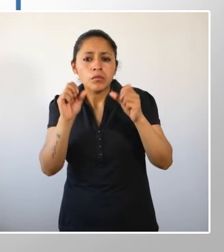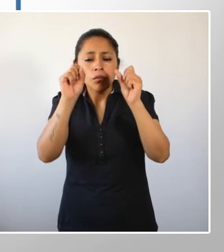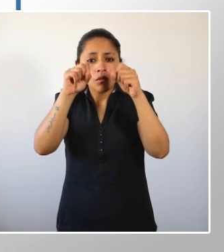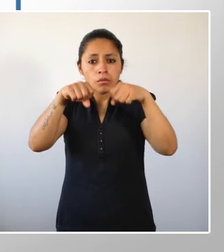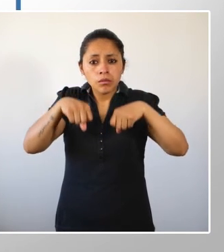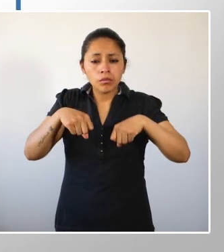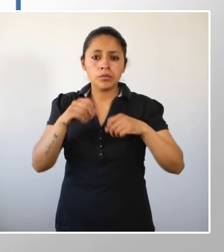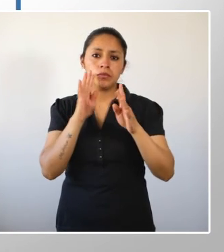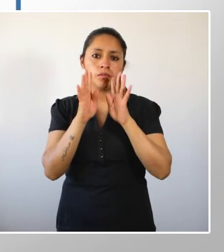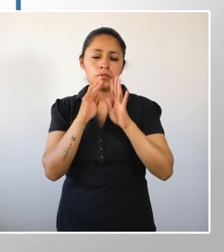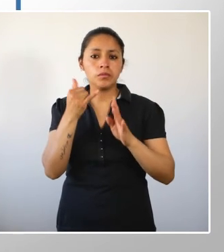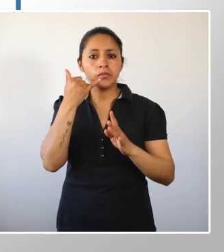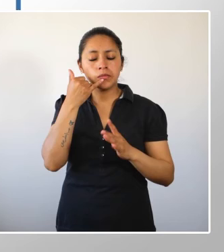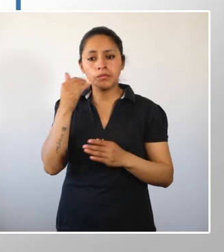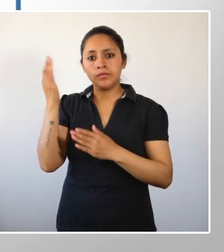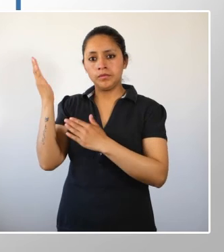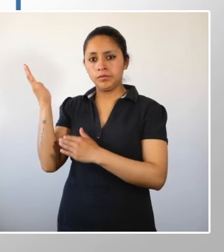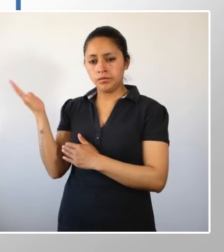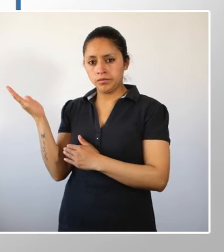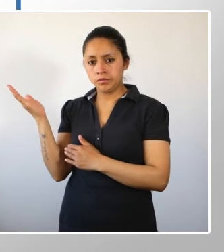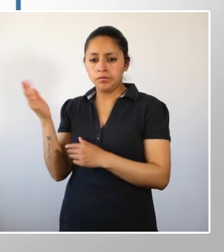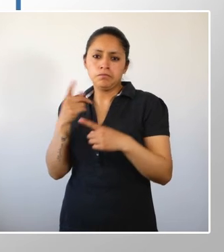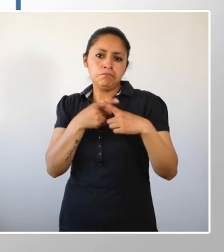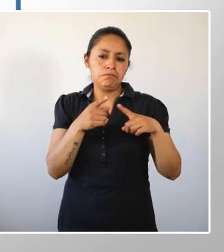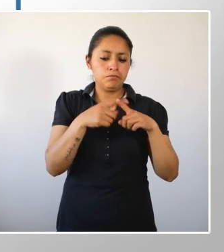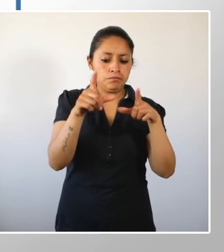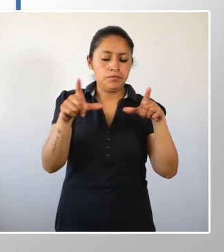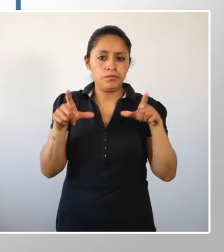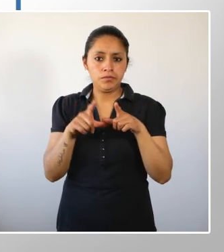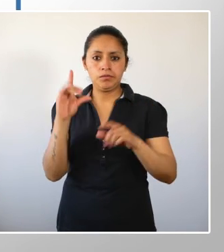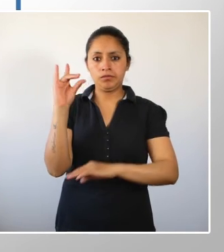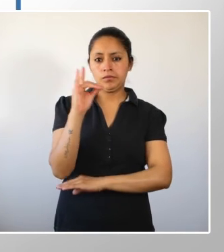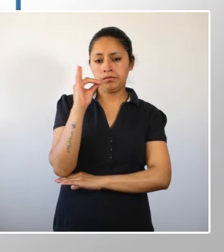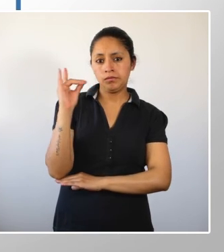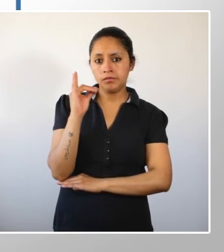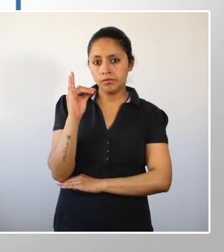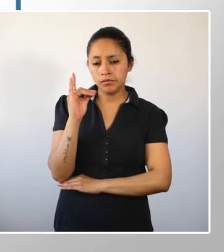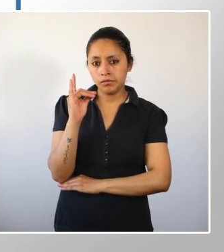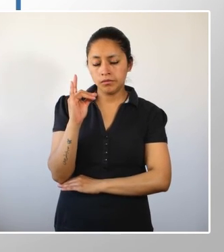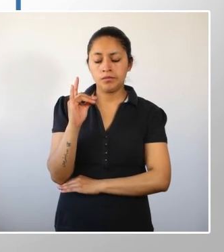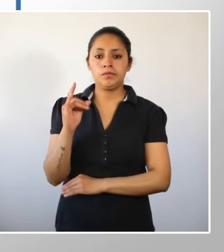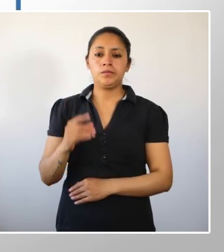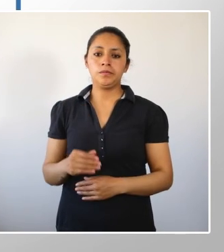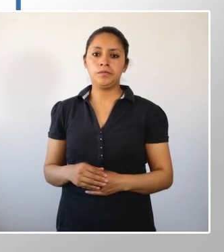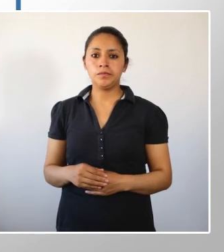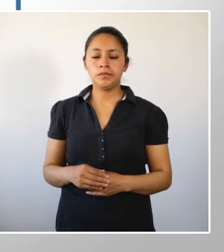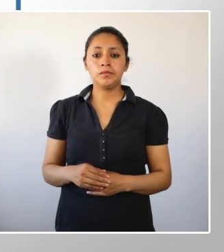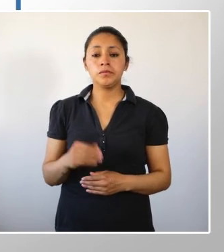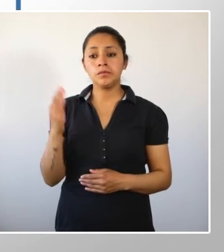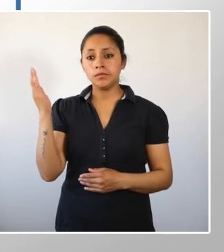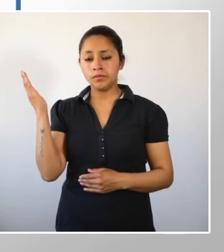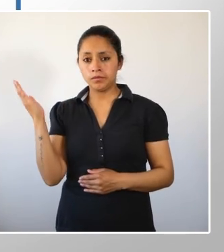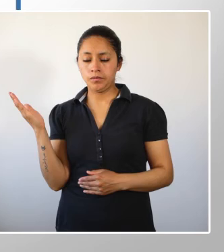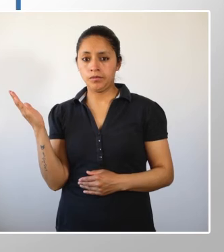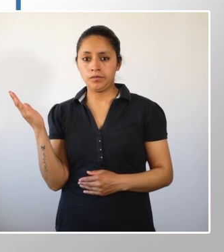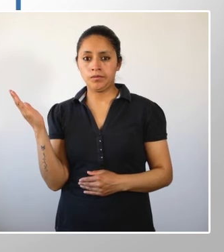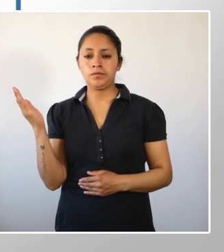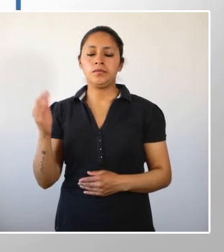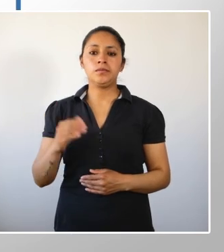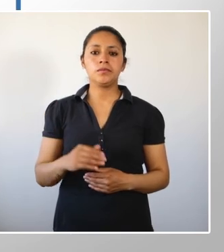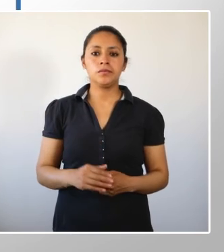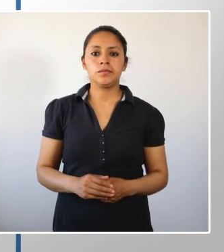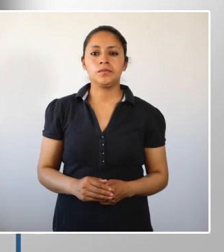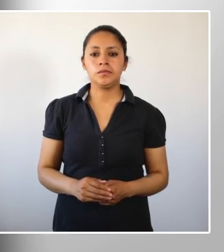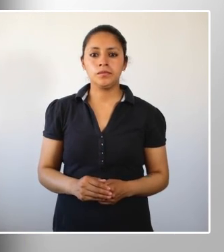11 04, 810 11 06. Icha astawan huillaitamaskanki. Kee hacer para que nuestros